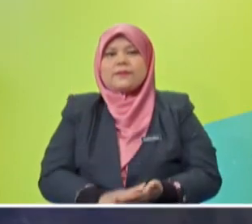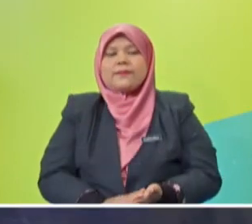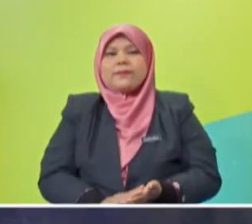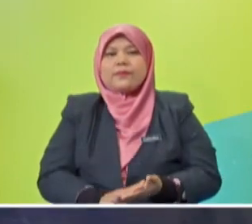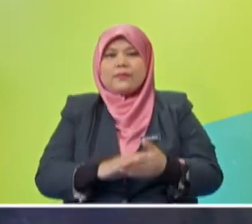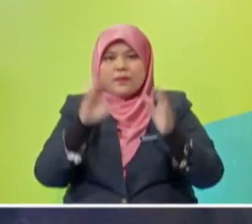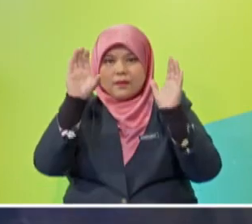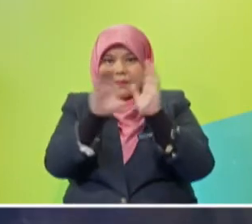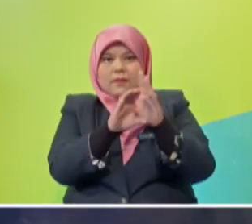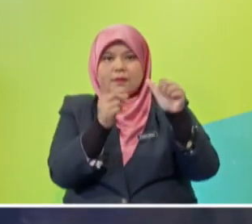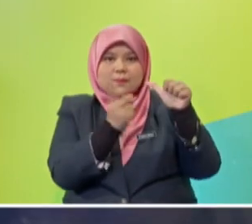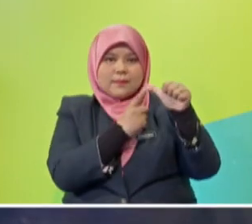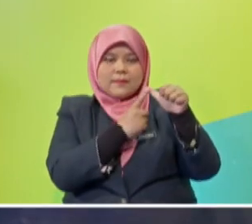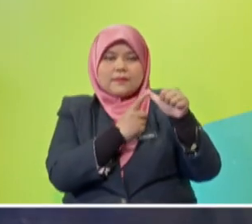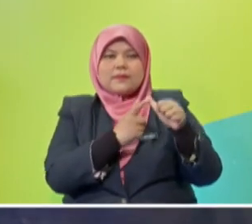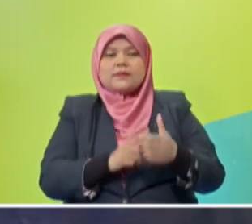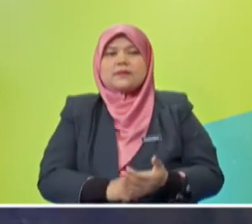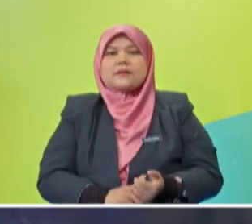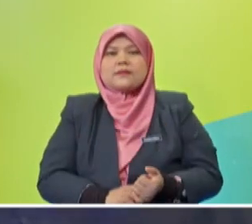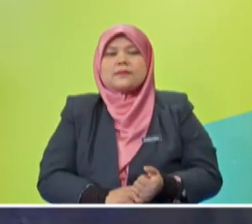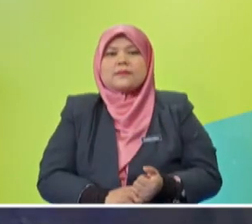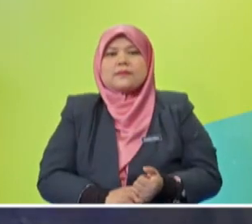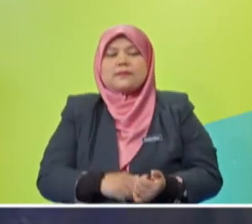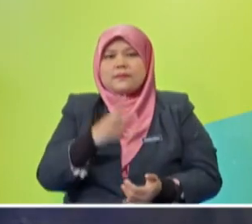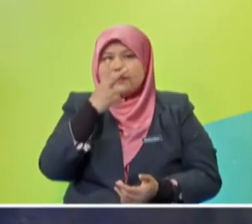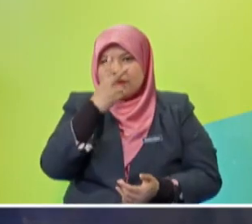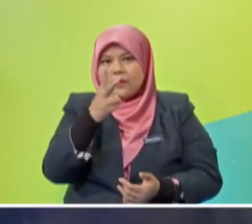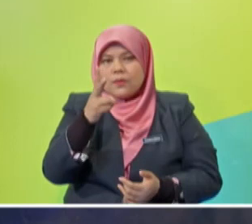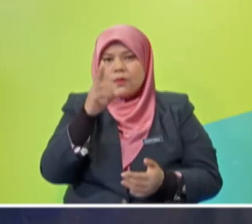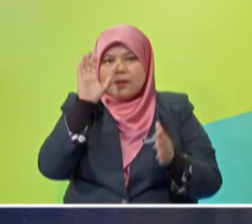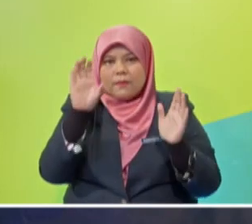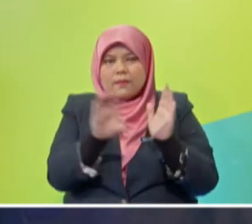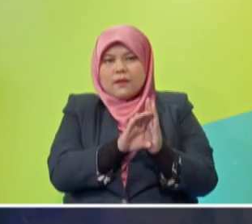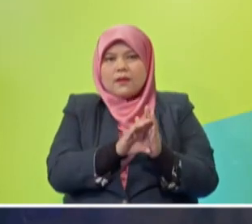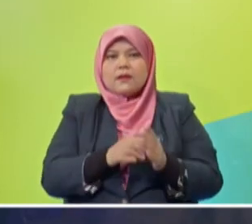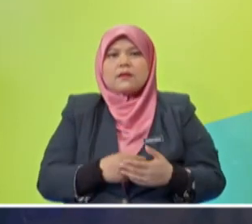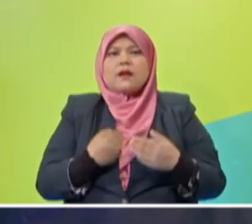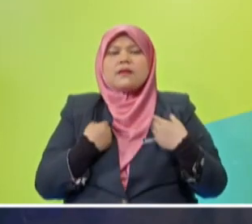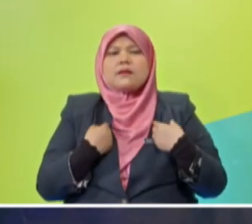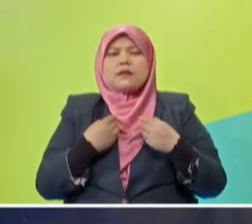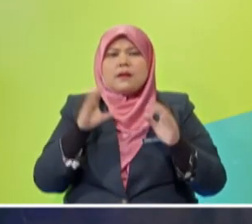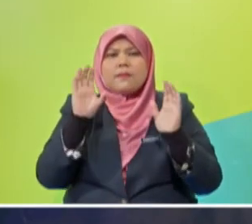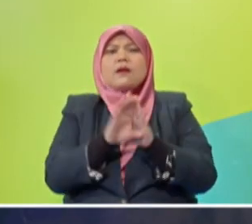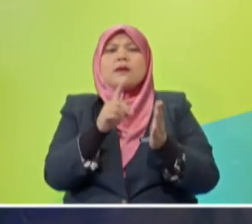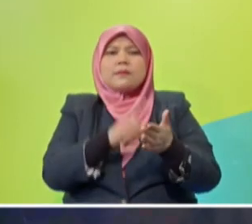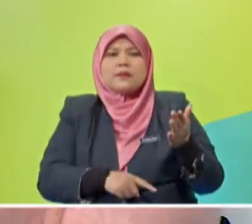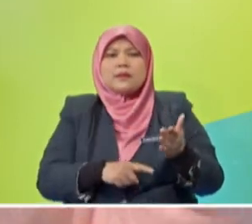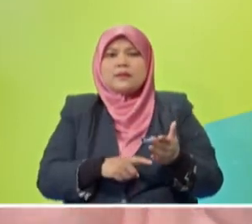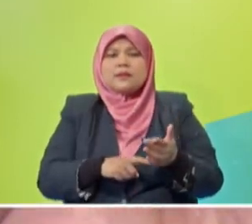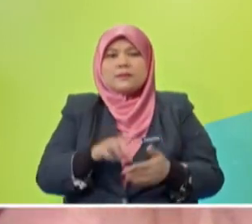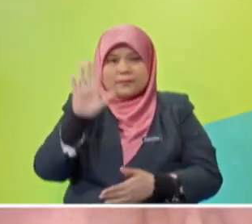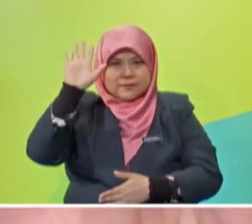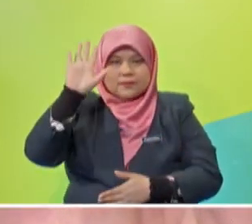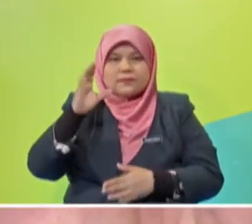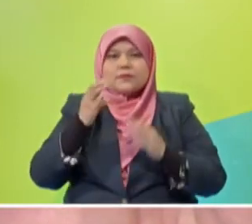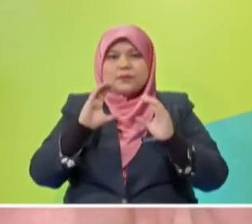yang pertama. Okey. Kata kalau kita lihat gambar ni, okey, ini gambar apa? Siapa yang nak cuba?